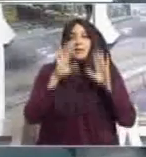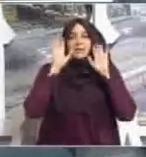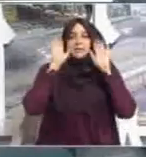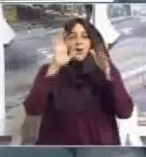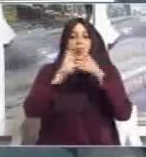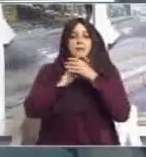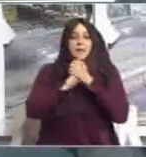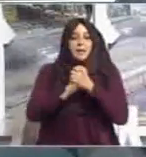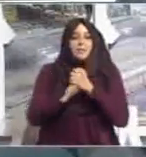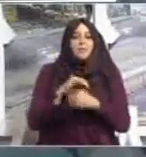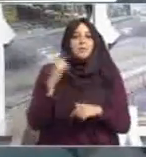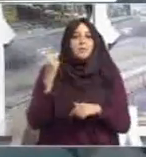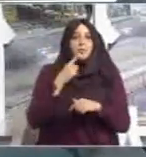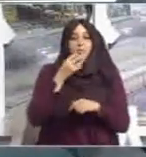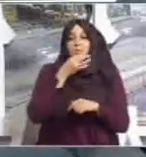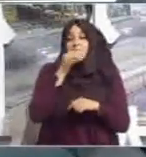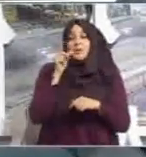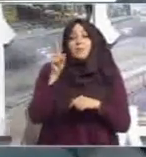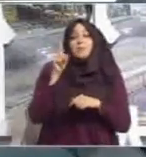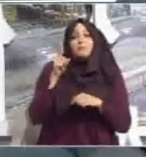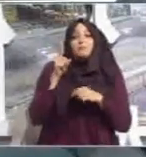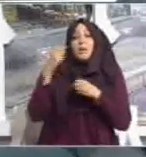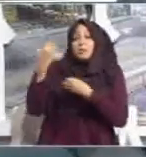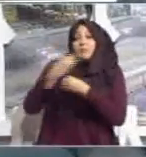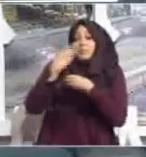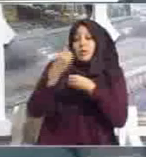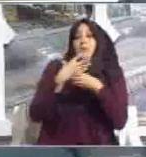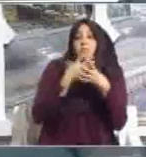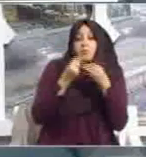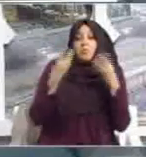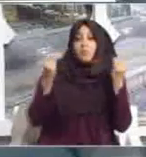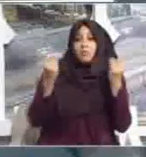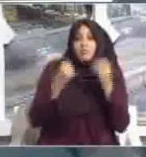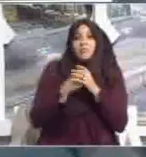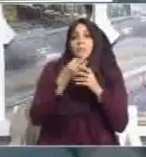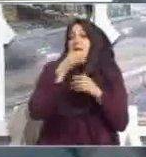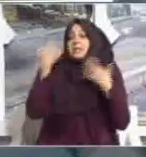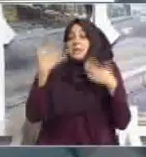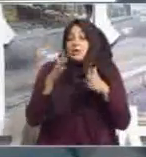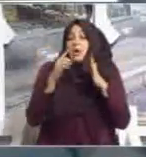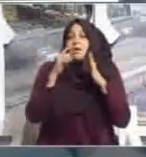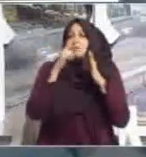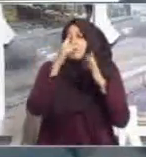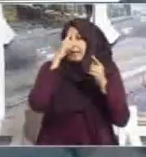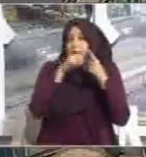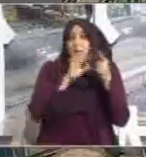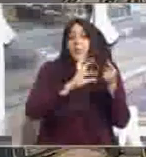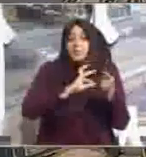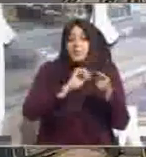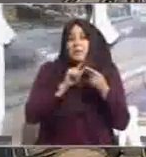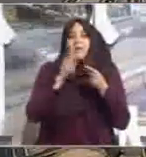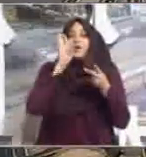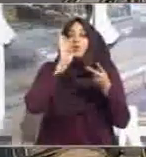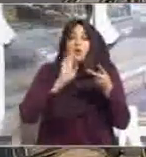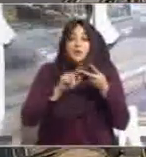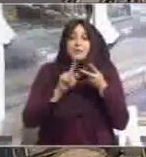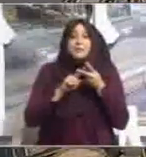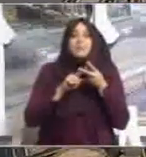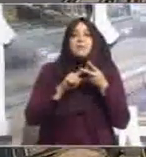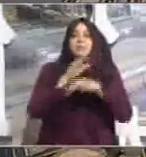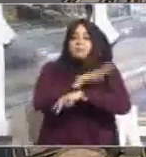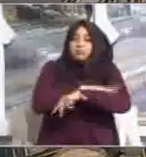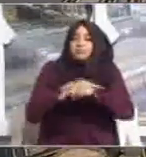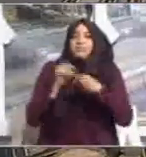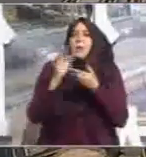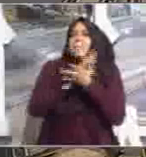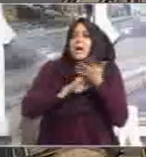زلنا نتحدث حول شمائله، تحدثنا حول رحمته، حول لينه وعطفه